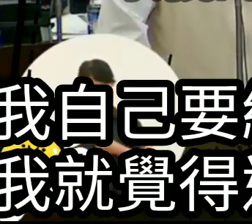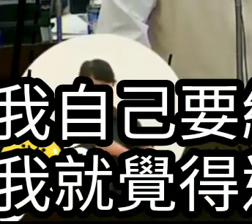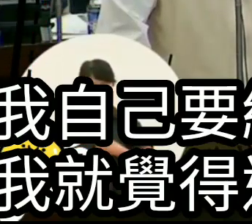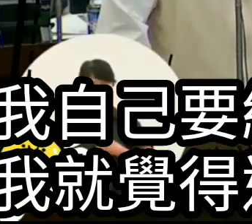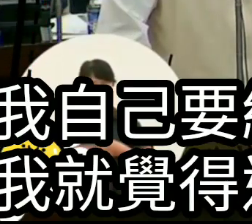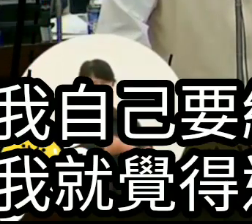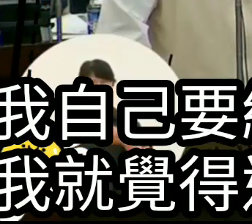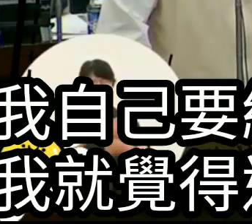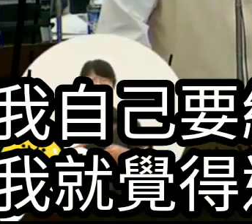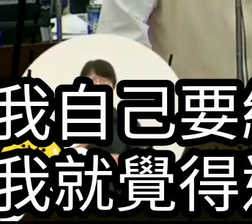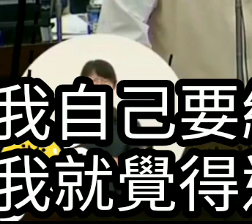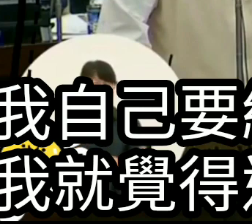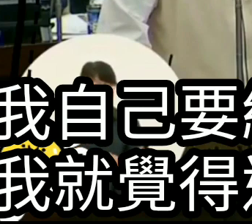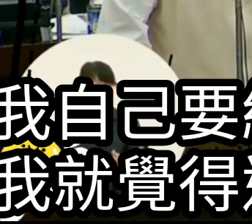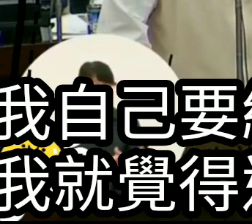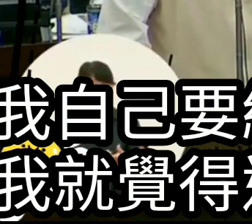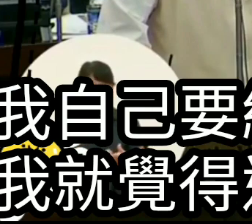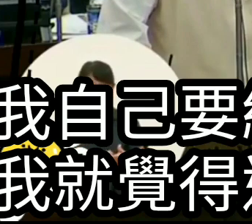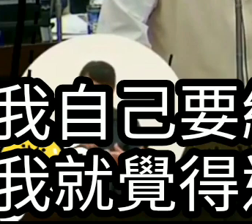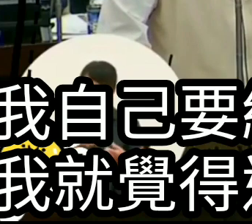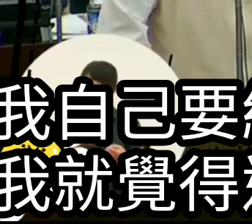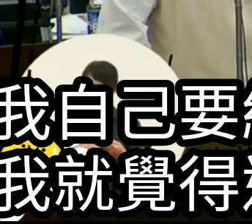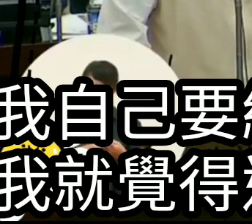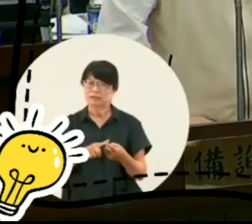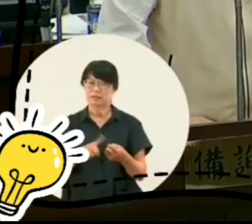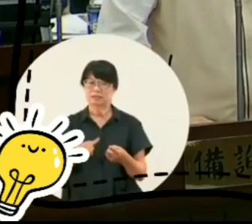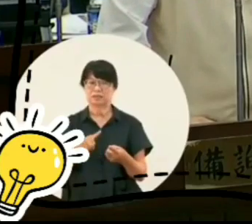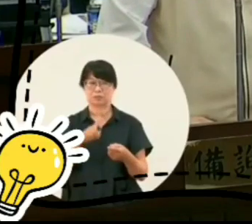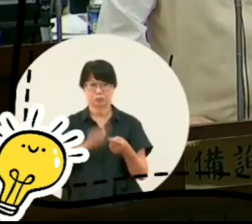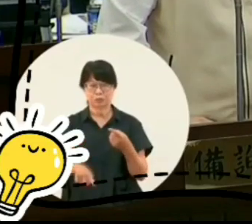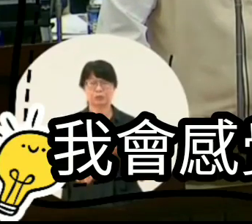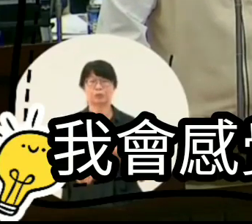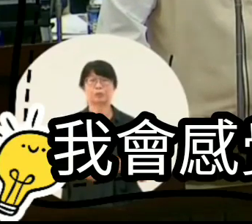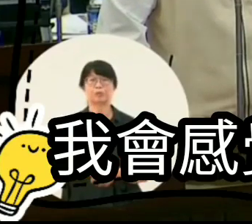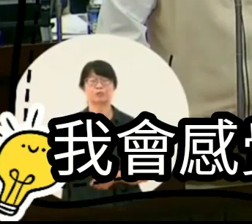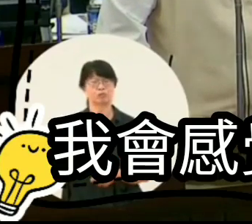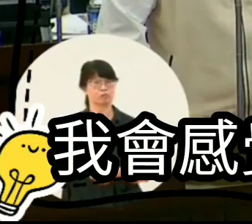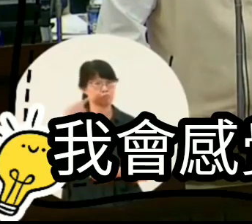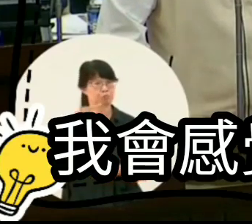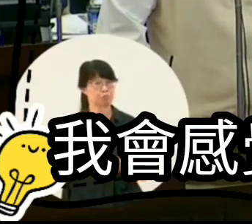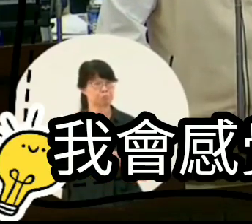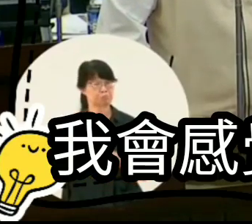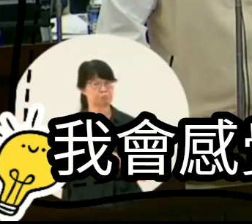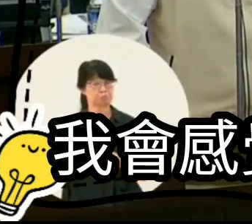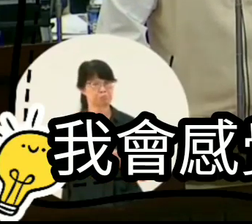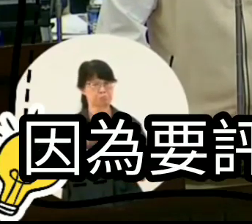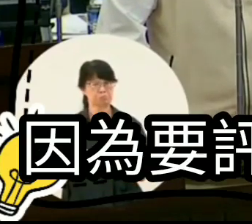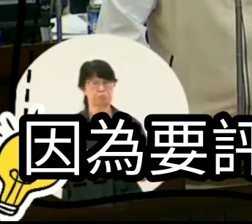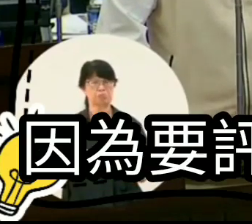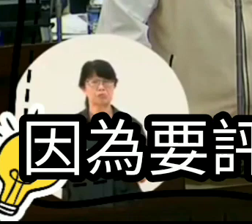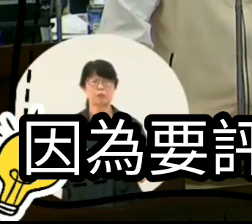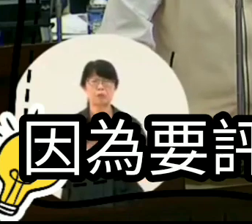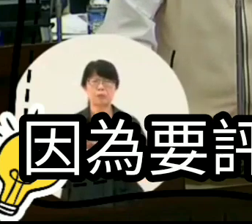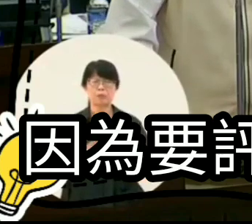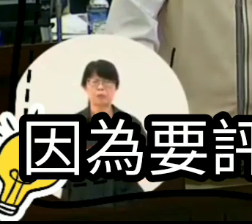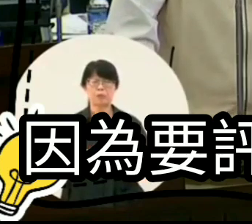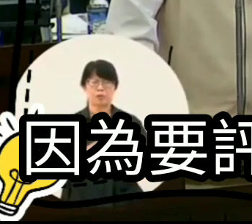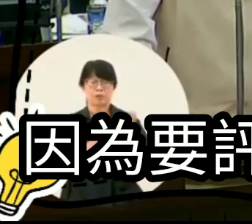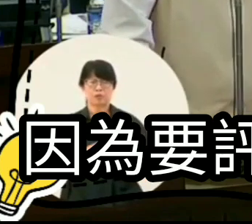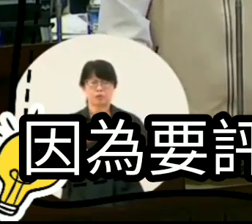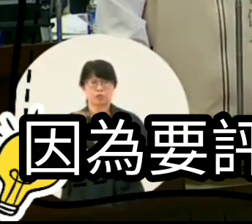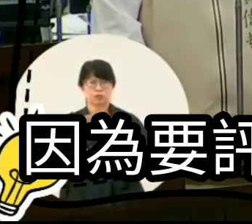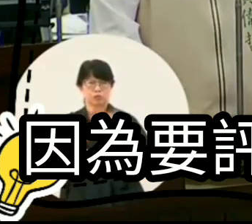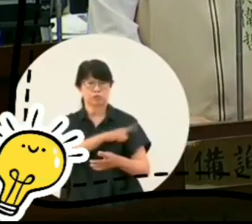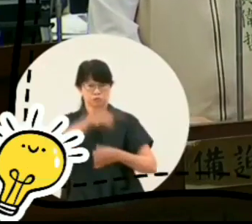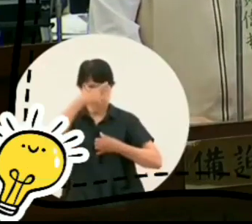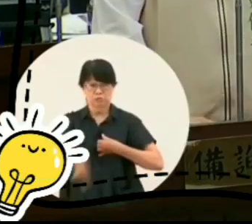要甲你罢免，我都会感觉讲安尼理由足啊无足呢。我会感觉理由敢是不足，伊要评论陈水扁是你的